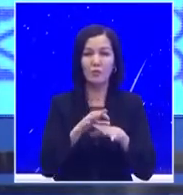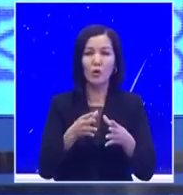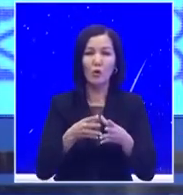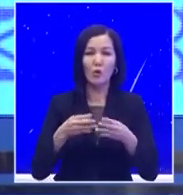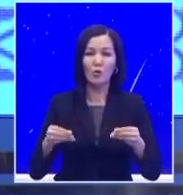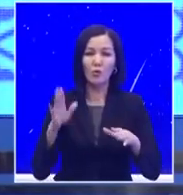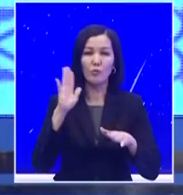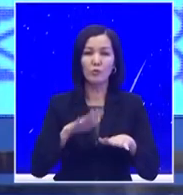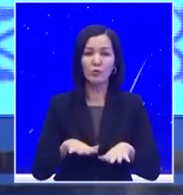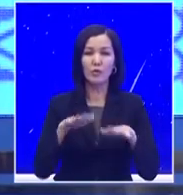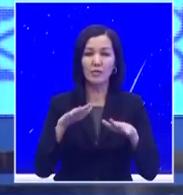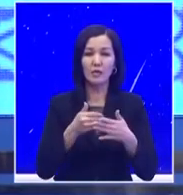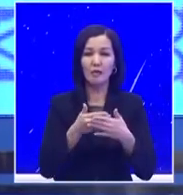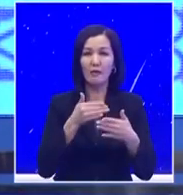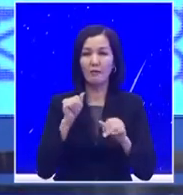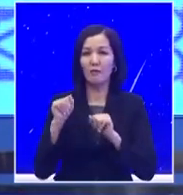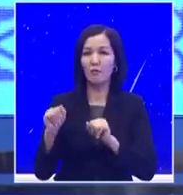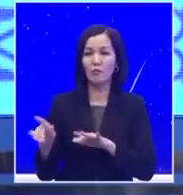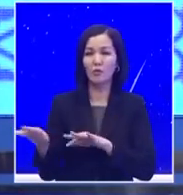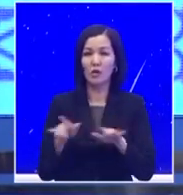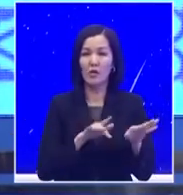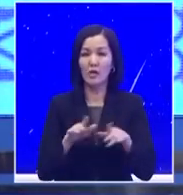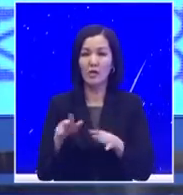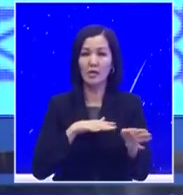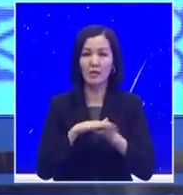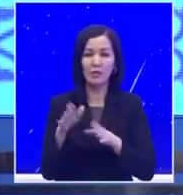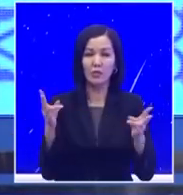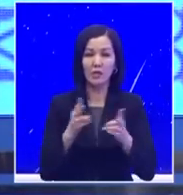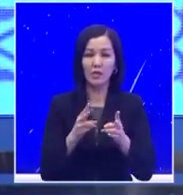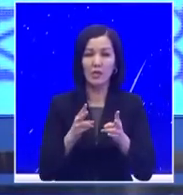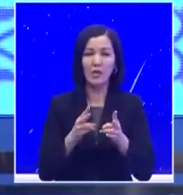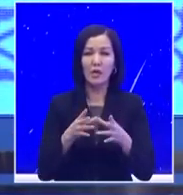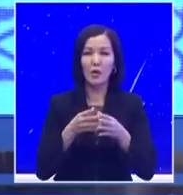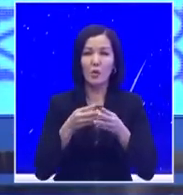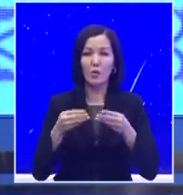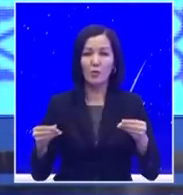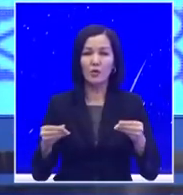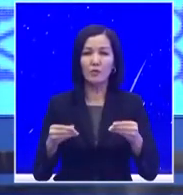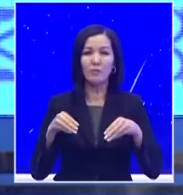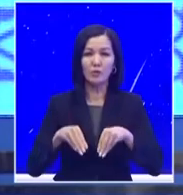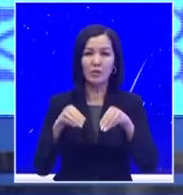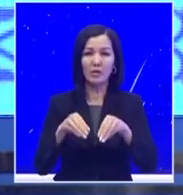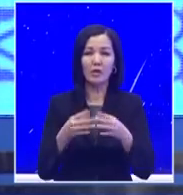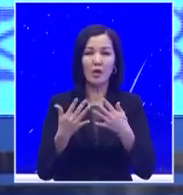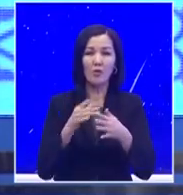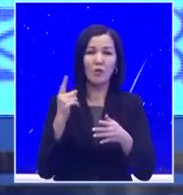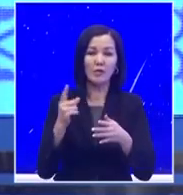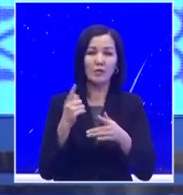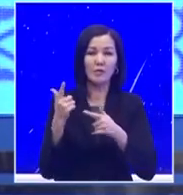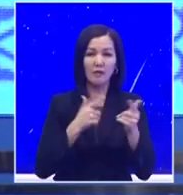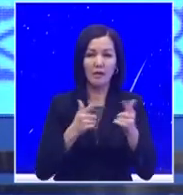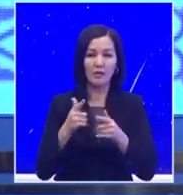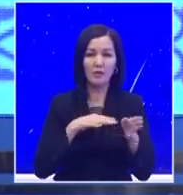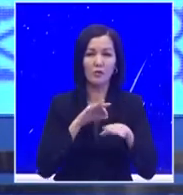су тасқынының алдын алу шараларын іске асыруды, көктемгі егіс жұмыстарының уақытылы дайындық